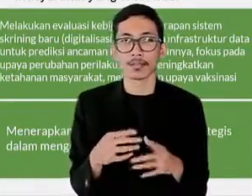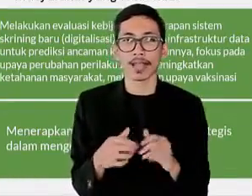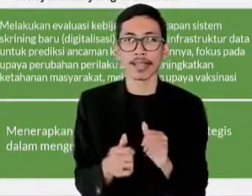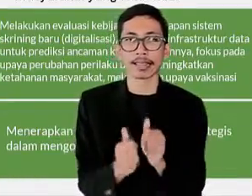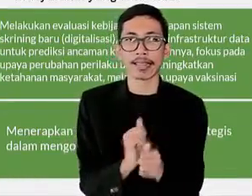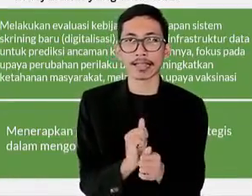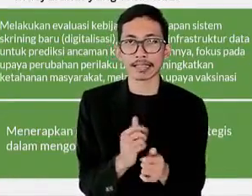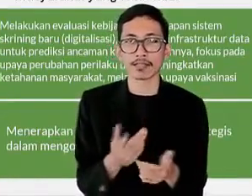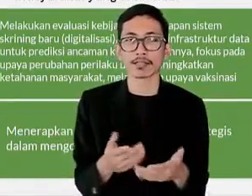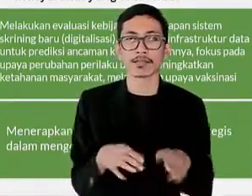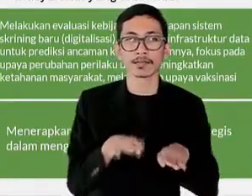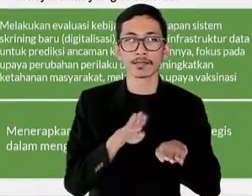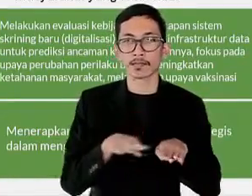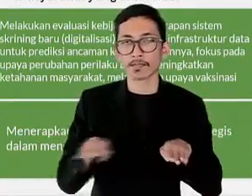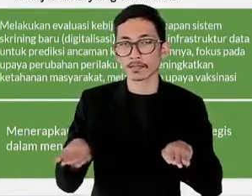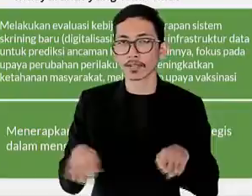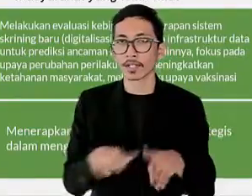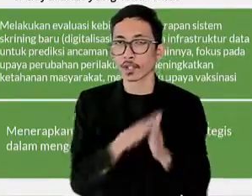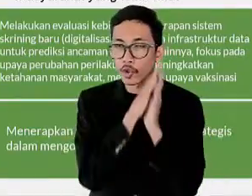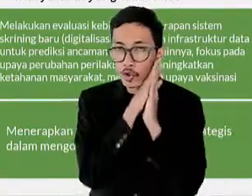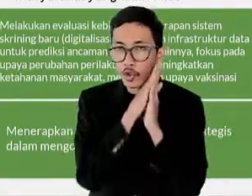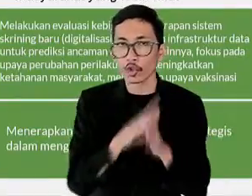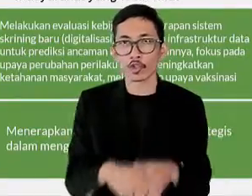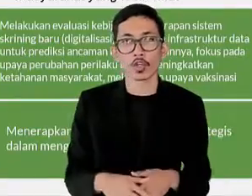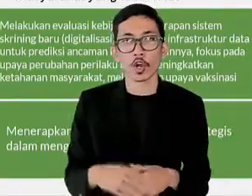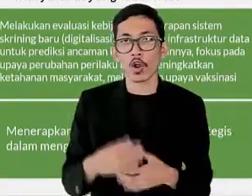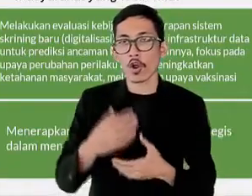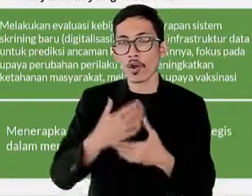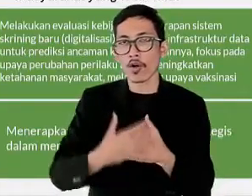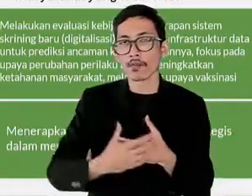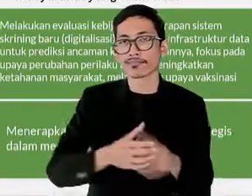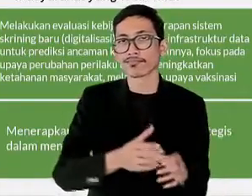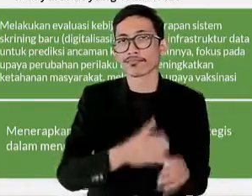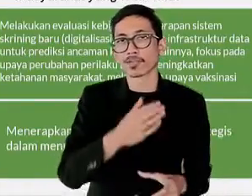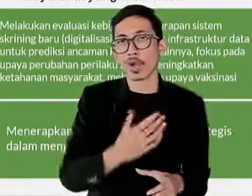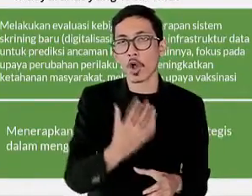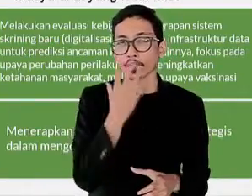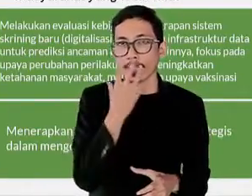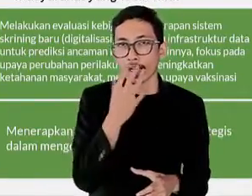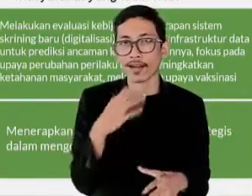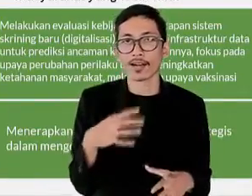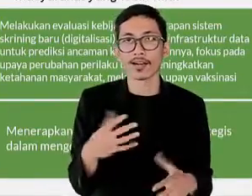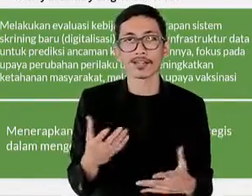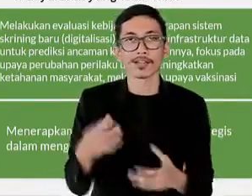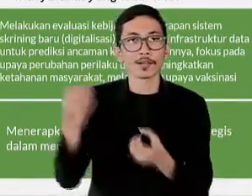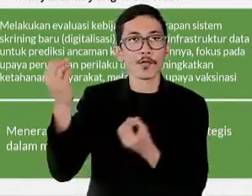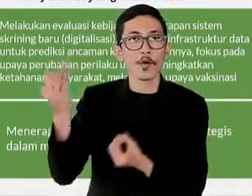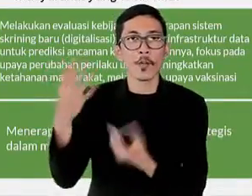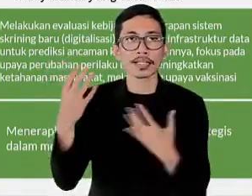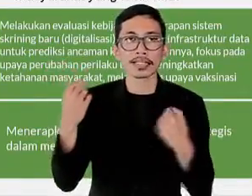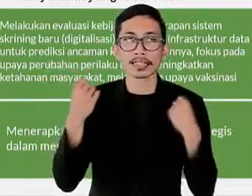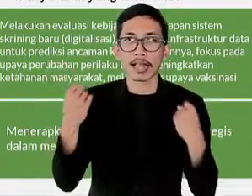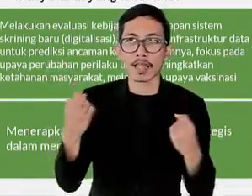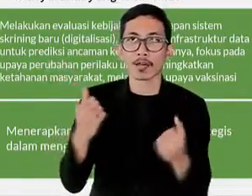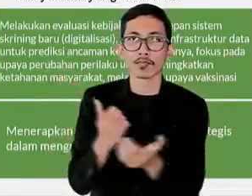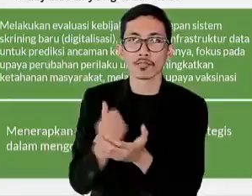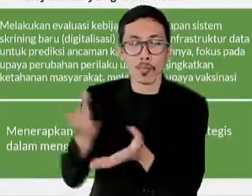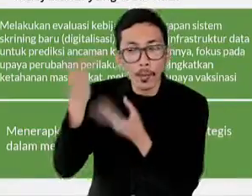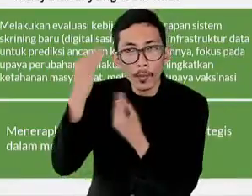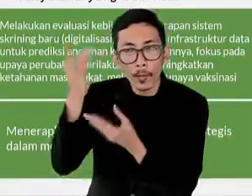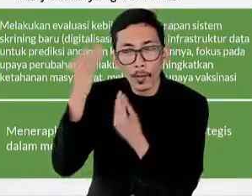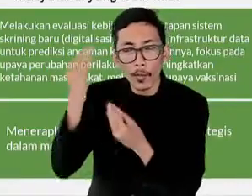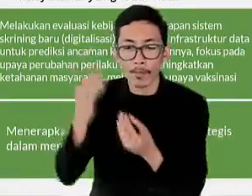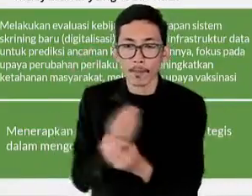tempat tidur maupun oksigen serta komunikasi serta informasi kesehatan yang intensif demi